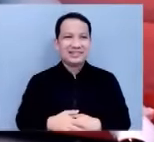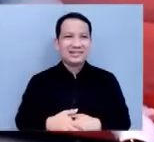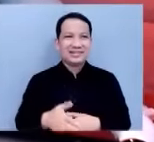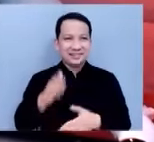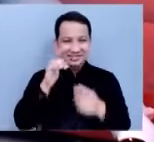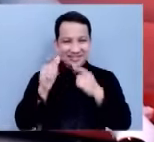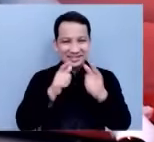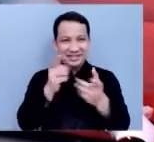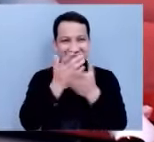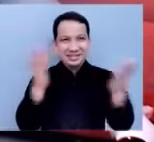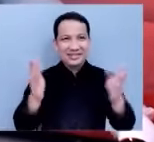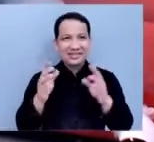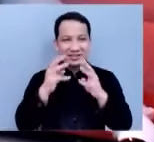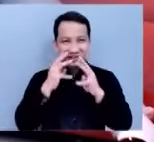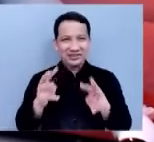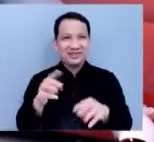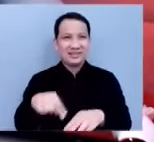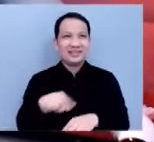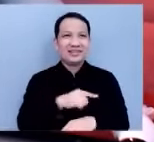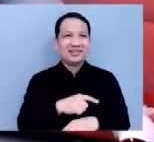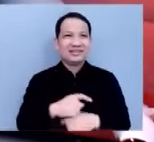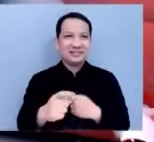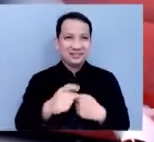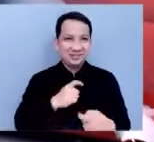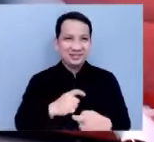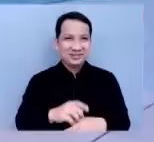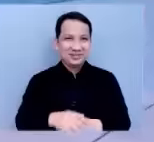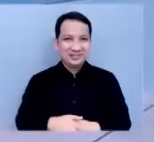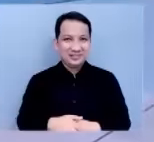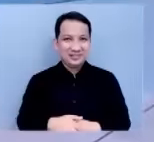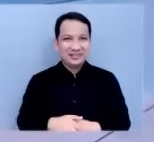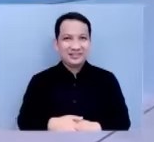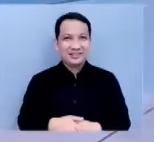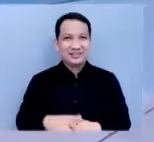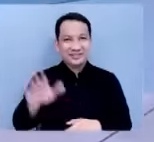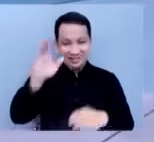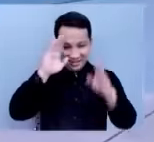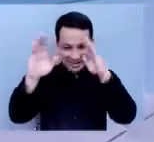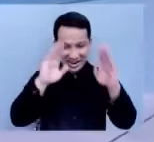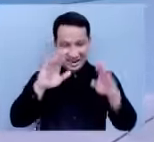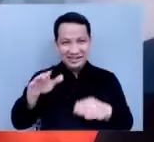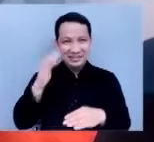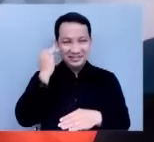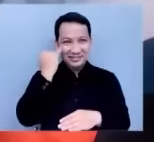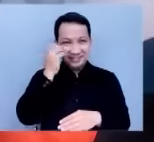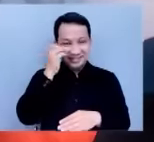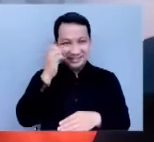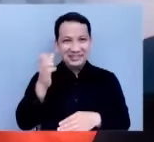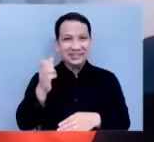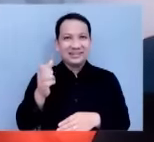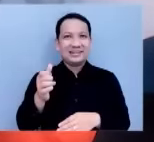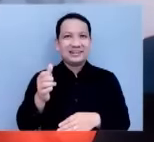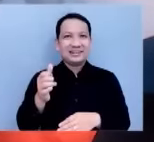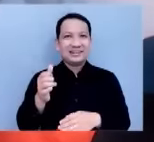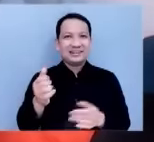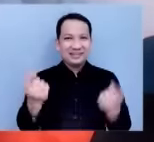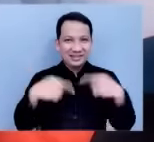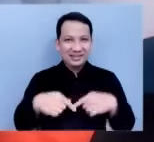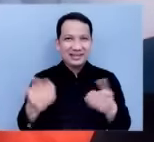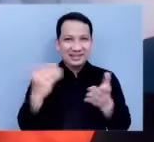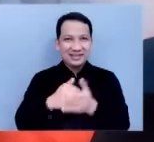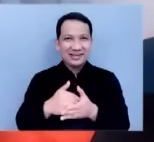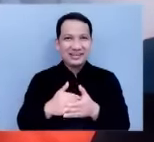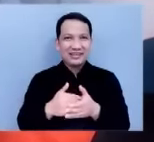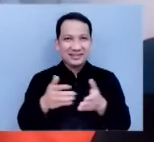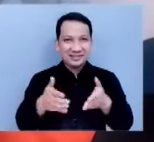Nagpapabati. Nanonood siya. Batiin nyo raw. Oh, hi, Sir Joey. Hello, maraming po. Salamat. Excited kaming makita kayo dito sa